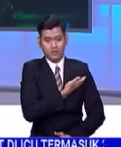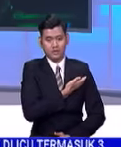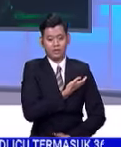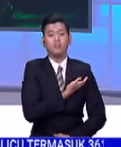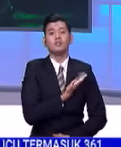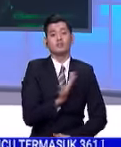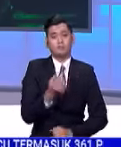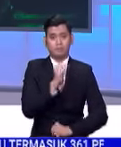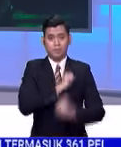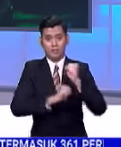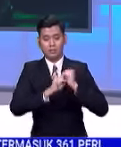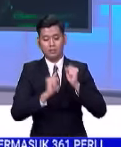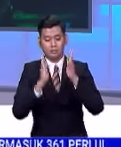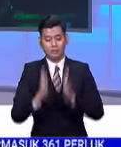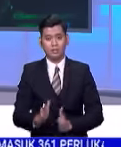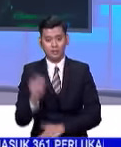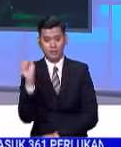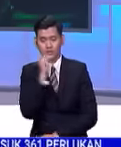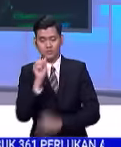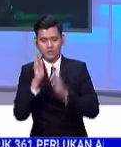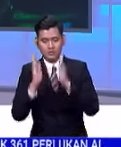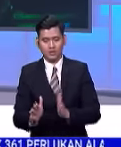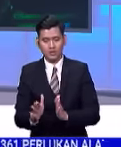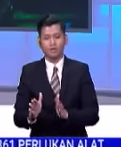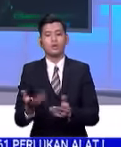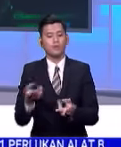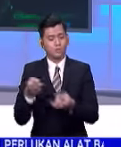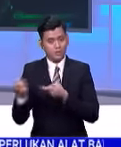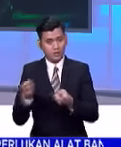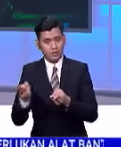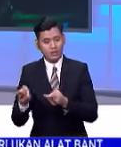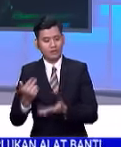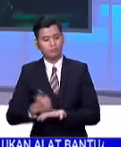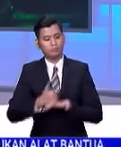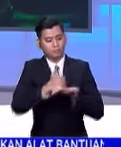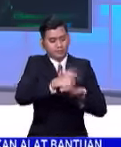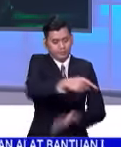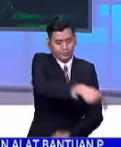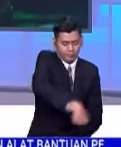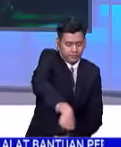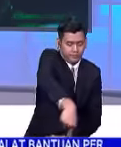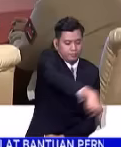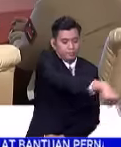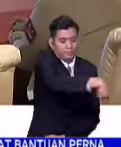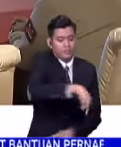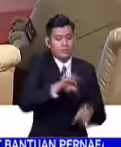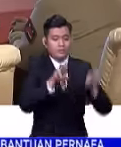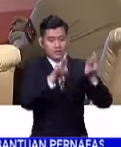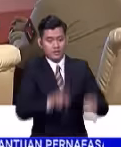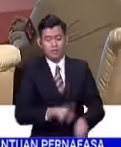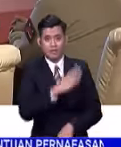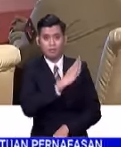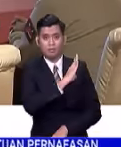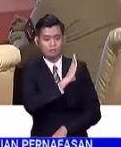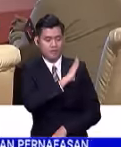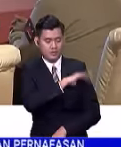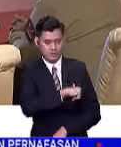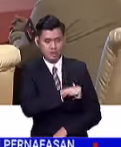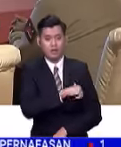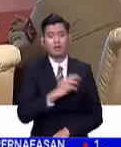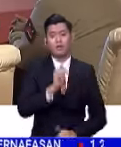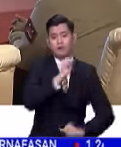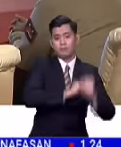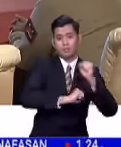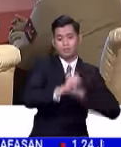selebriti tanah air turut mengambil inisiatif menyalurkan sumbangan kepada rakyat Palestin. tidak terkecuali pelakon dan pengarah filem